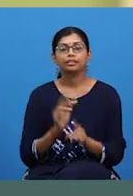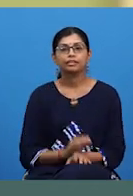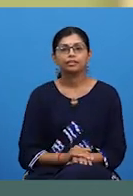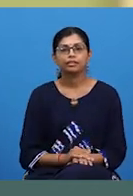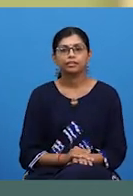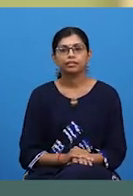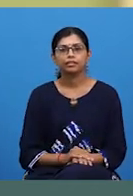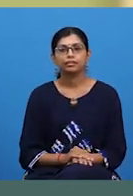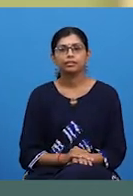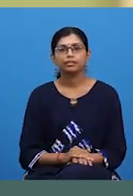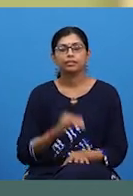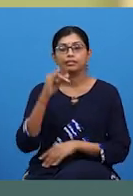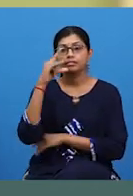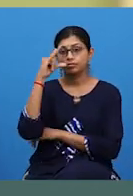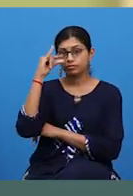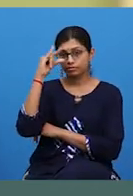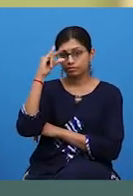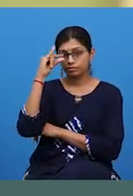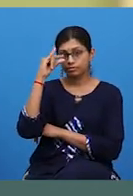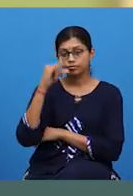IG peribadi saya di